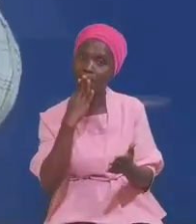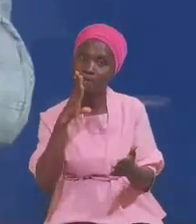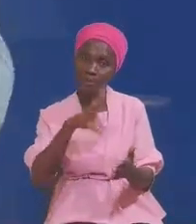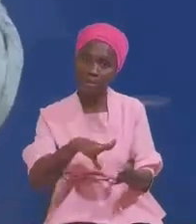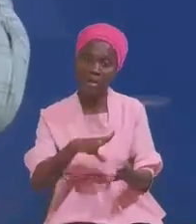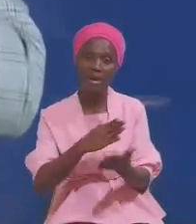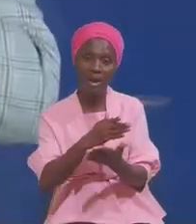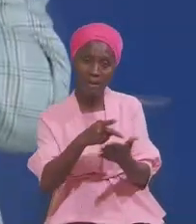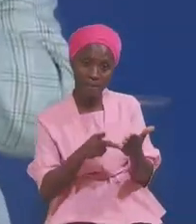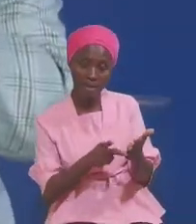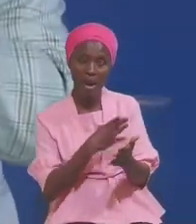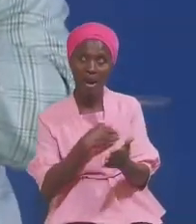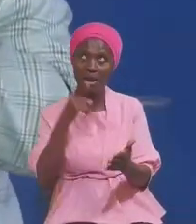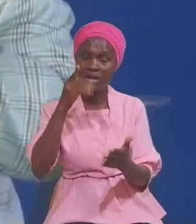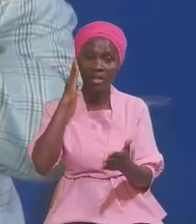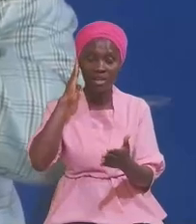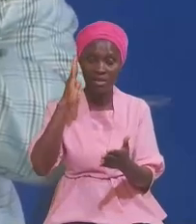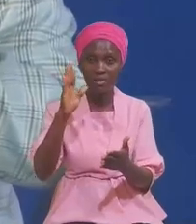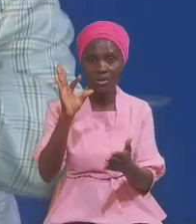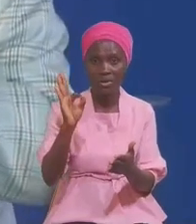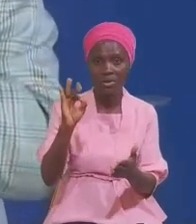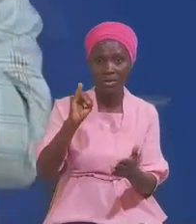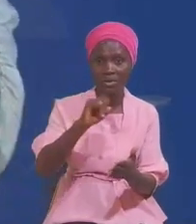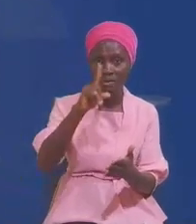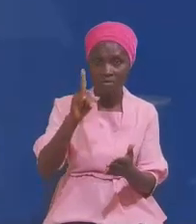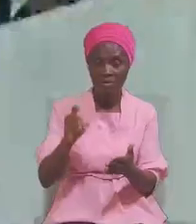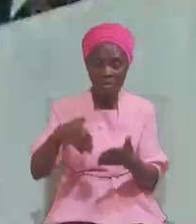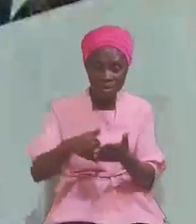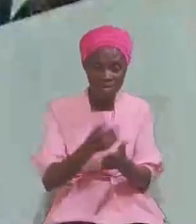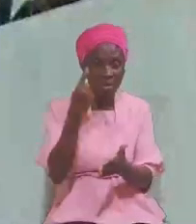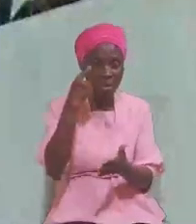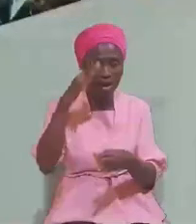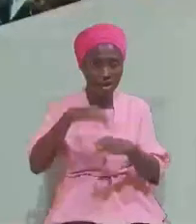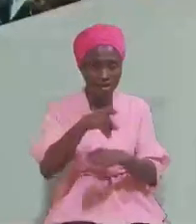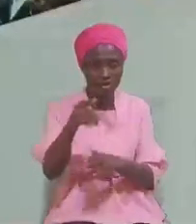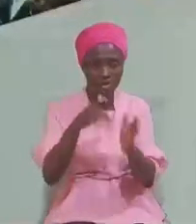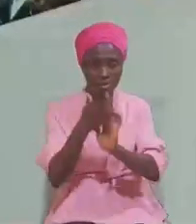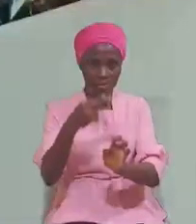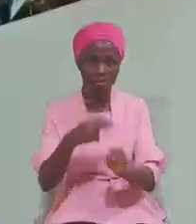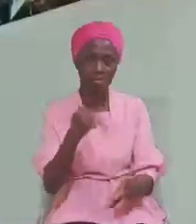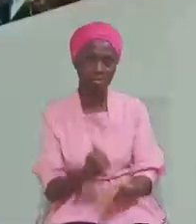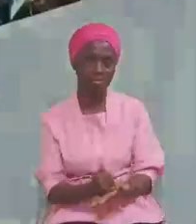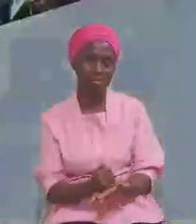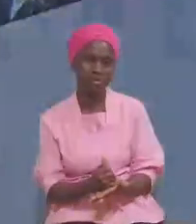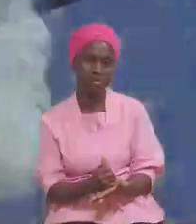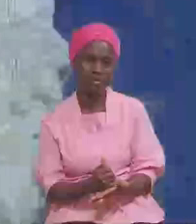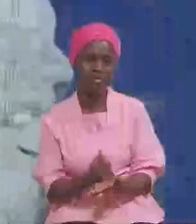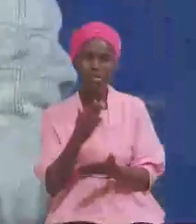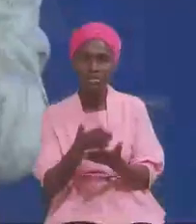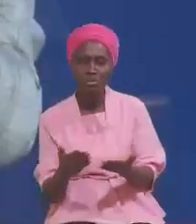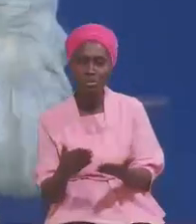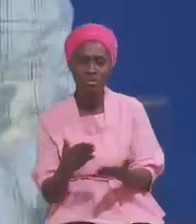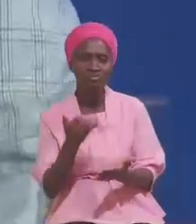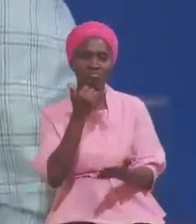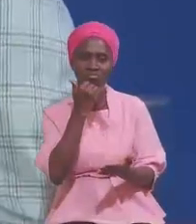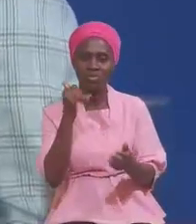mettre de nouveaux yeux dans vos yeux au nom de Jésus. Quelque chose va mal avec